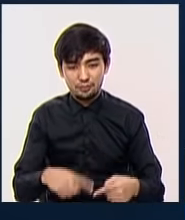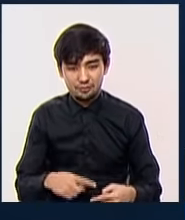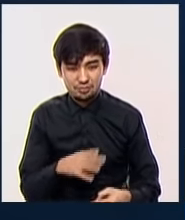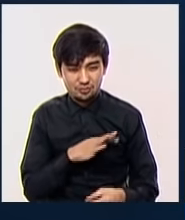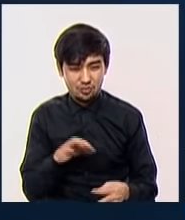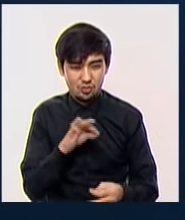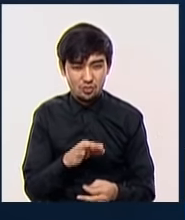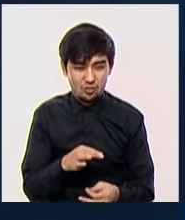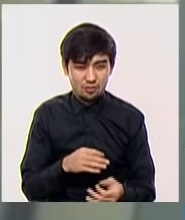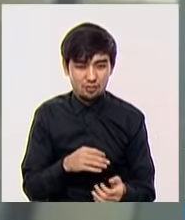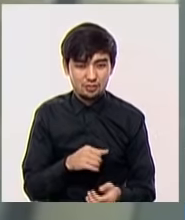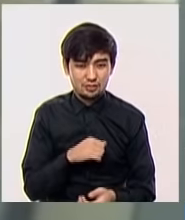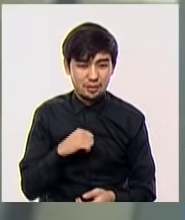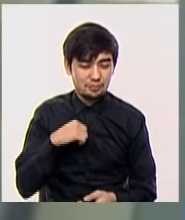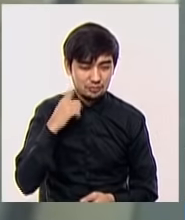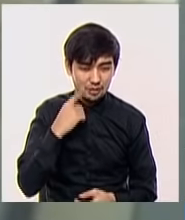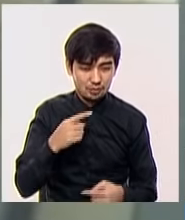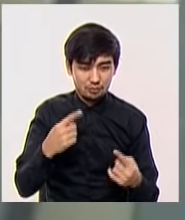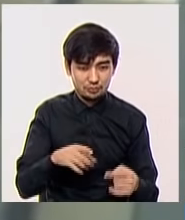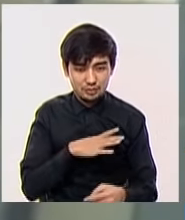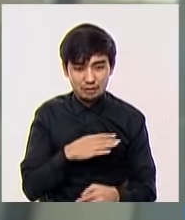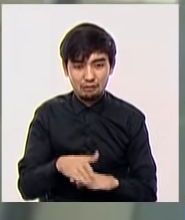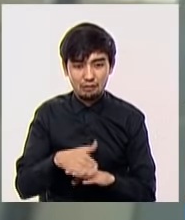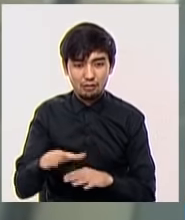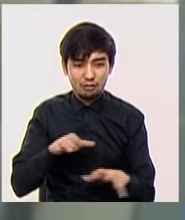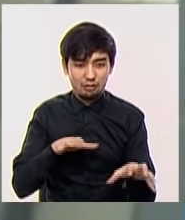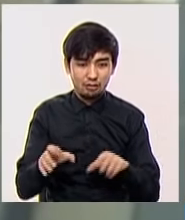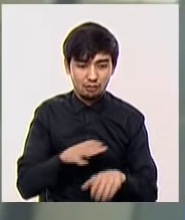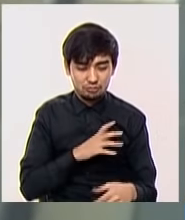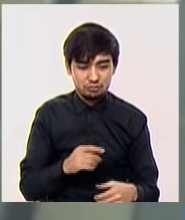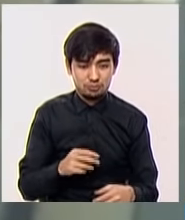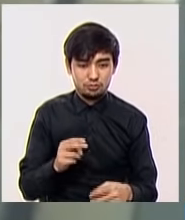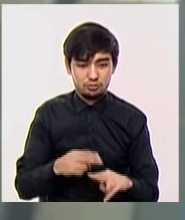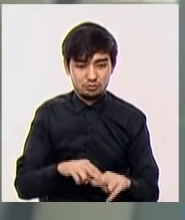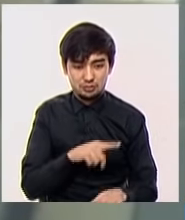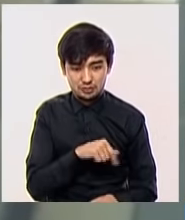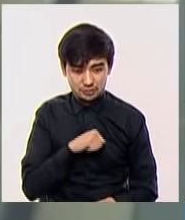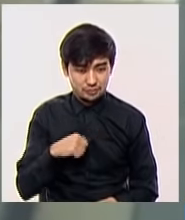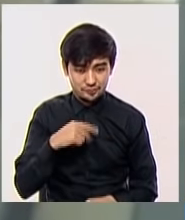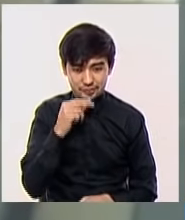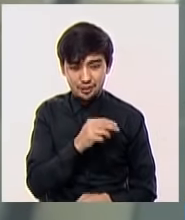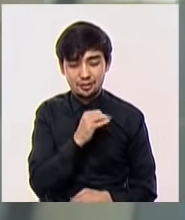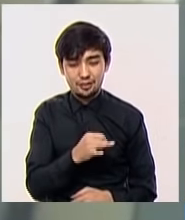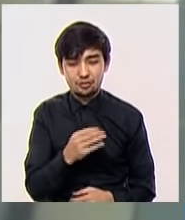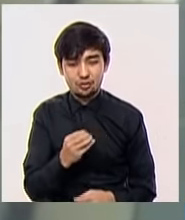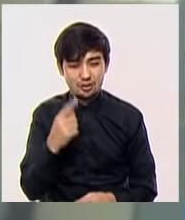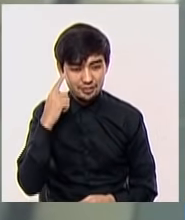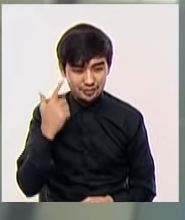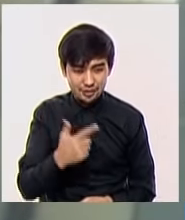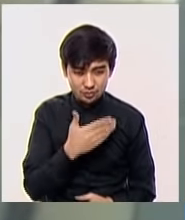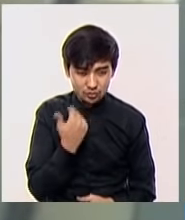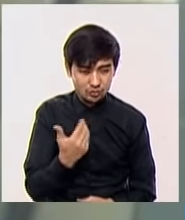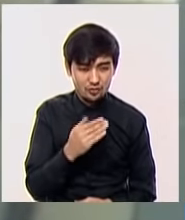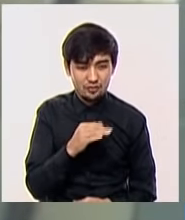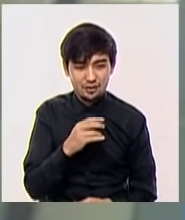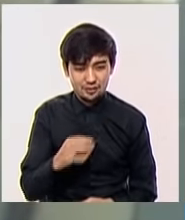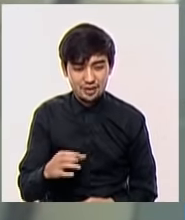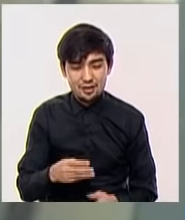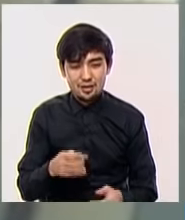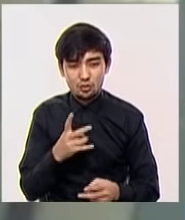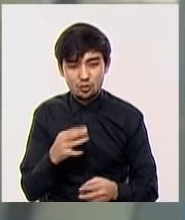объективно им случае вот эти кредиты люди берут их зачастую от финансовой низкой финансовой грамотности от безысходности платят